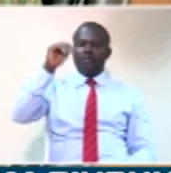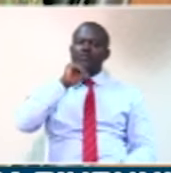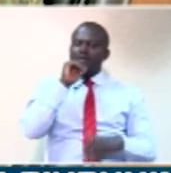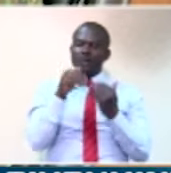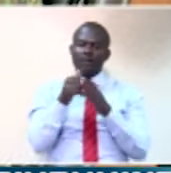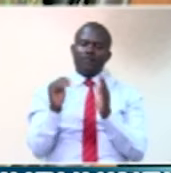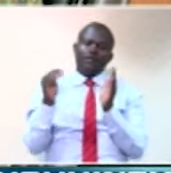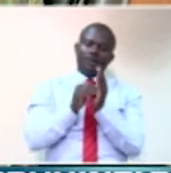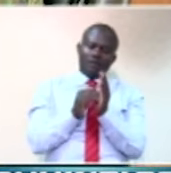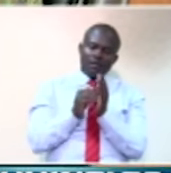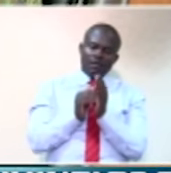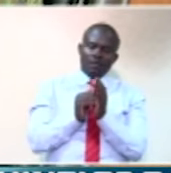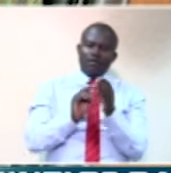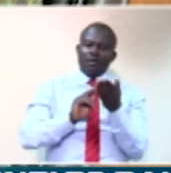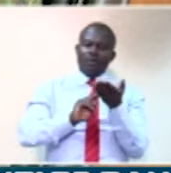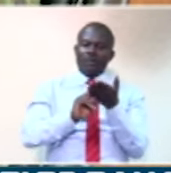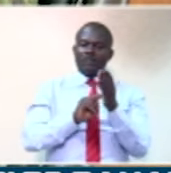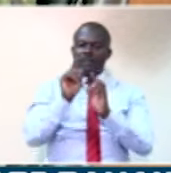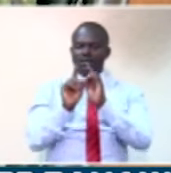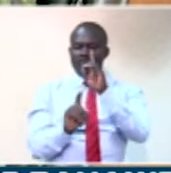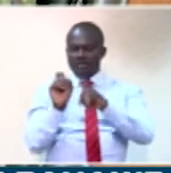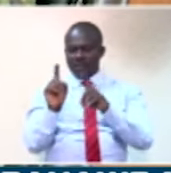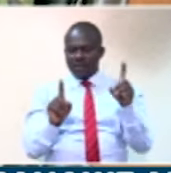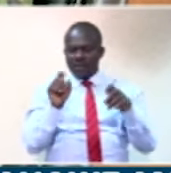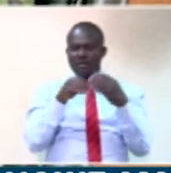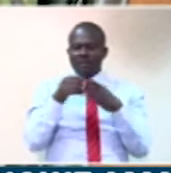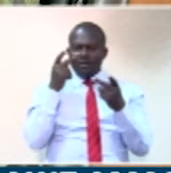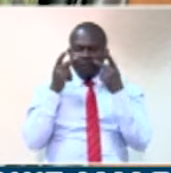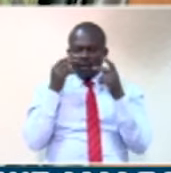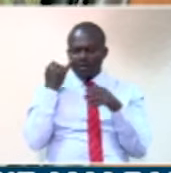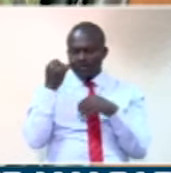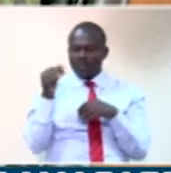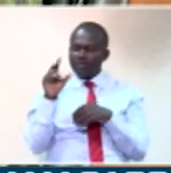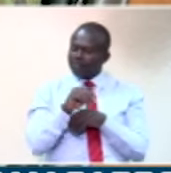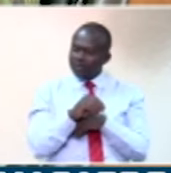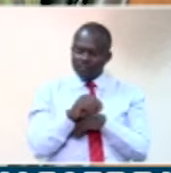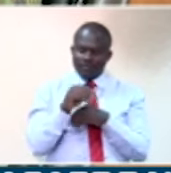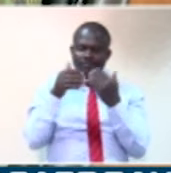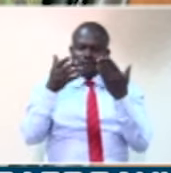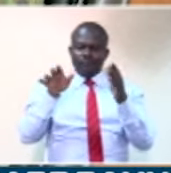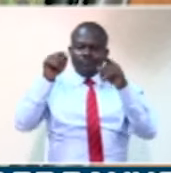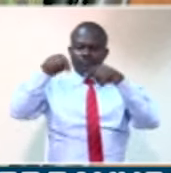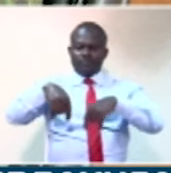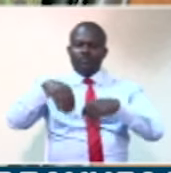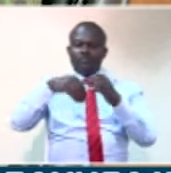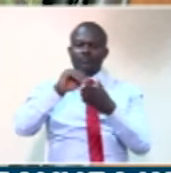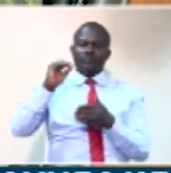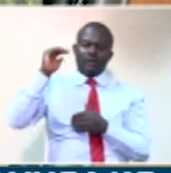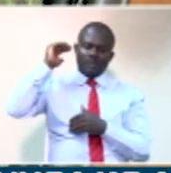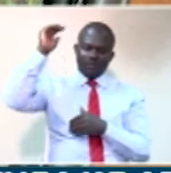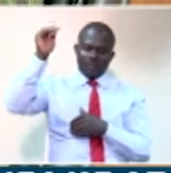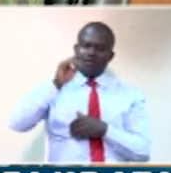ntabwo yasubiramo ngo bamukoreshe ibizamini ngo barebe ko oya. Urangije hano kuri senior command and